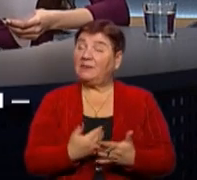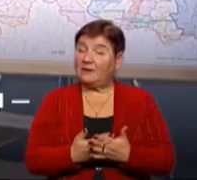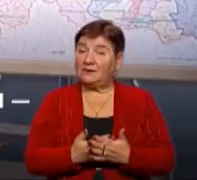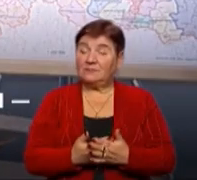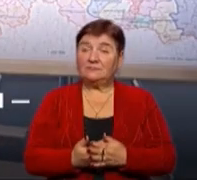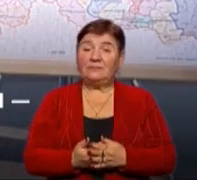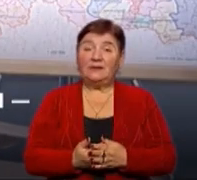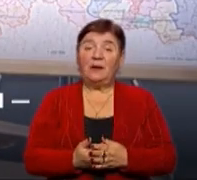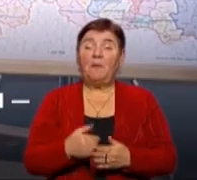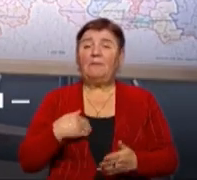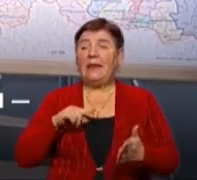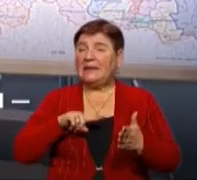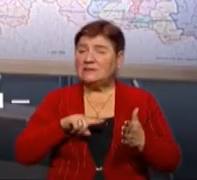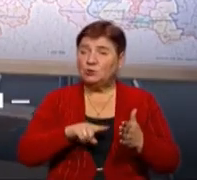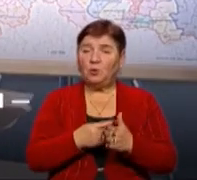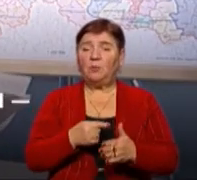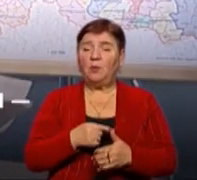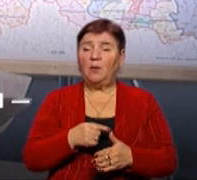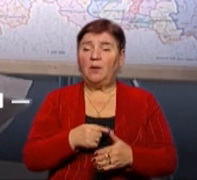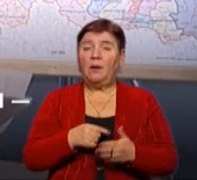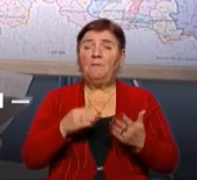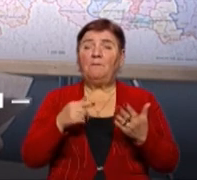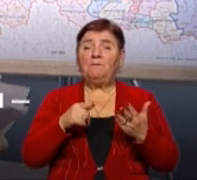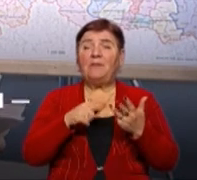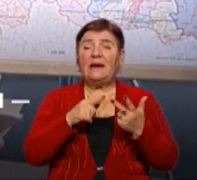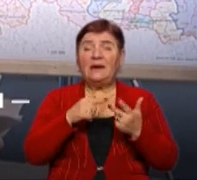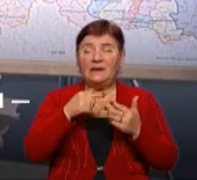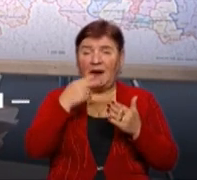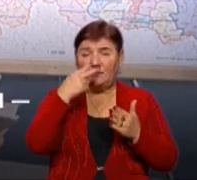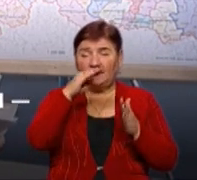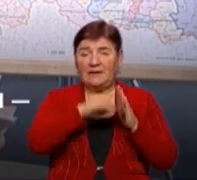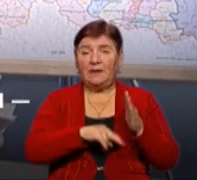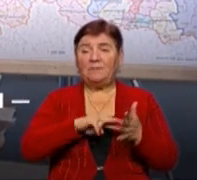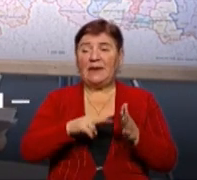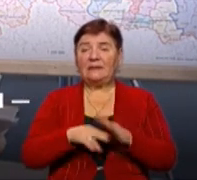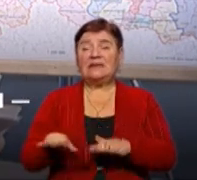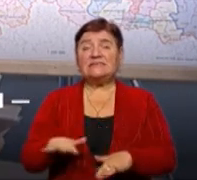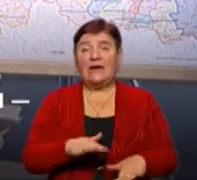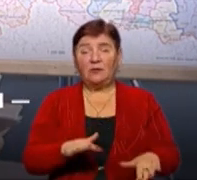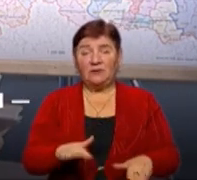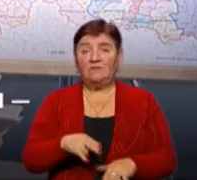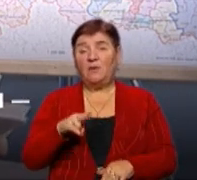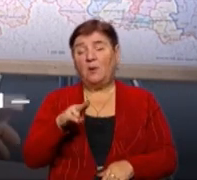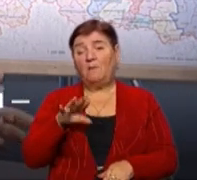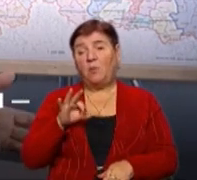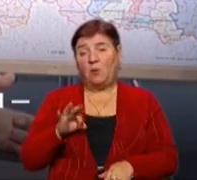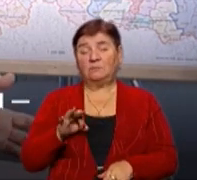ми настоюємо на те, що має бути переглянутий план заходів